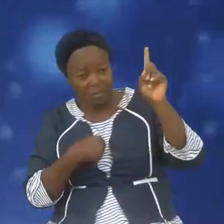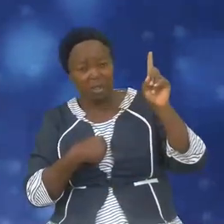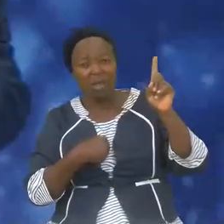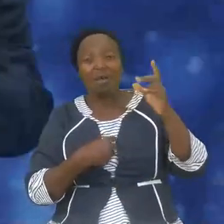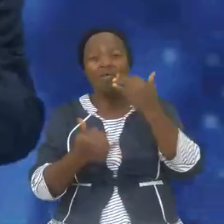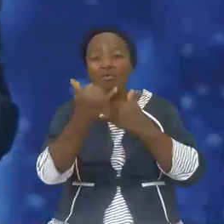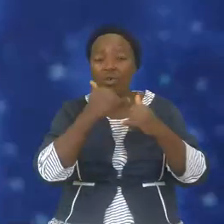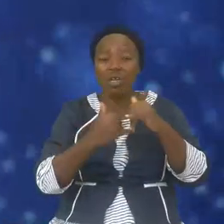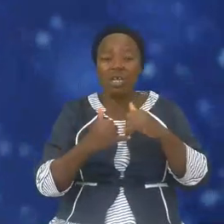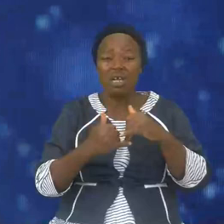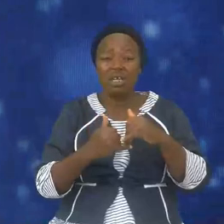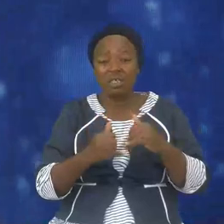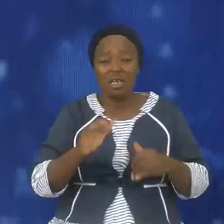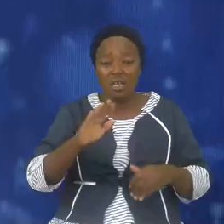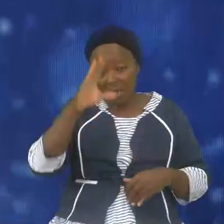à son âme.